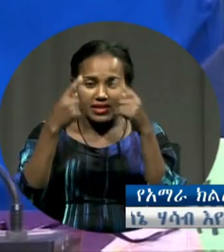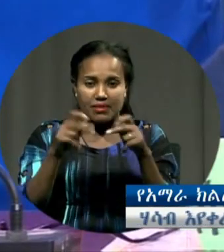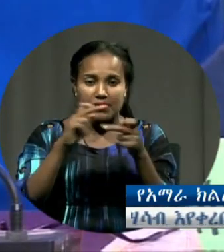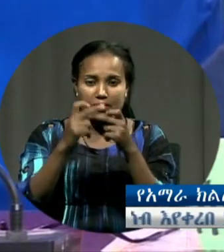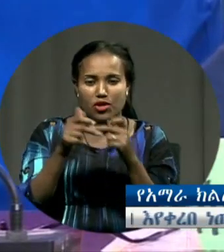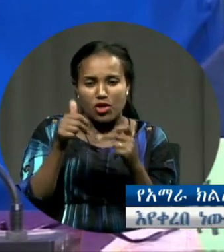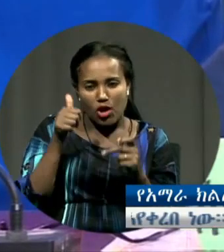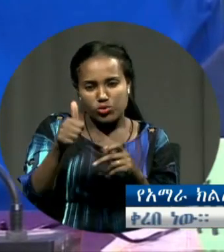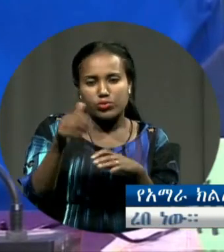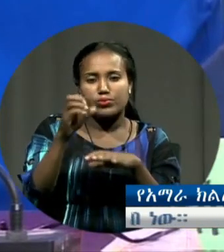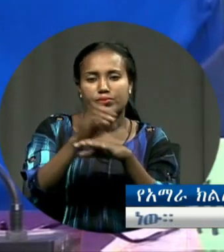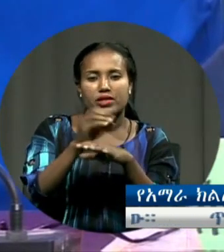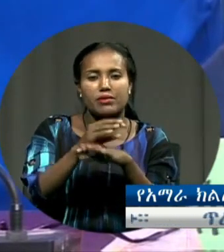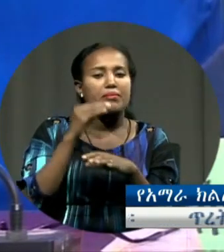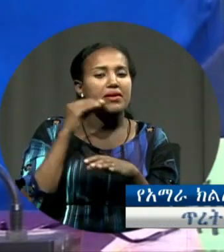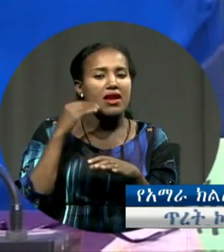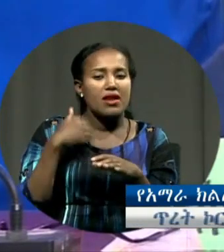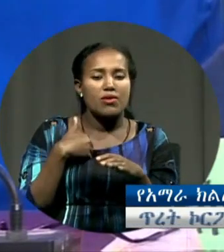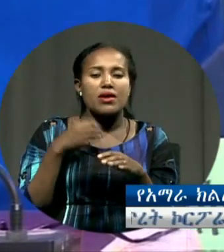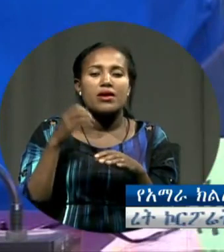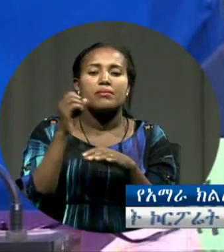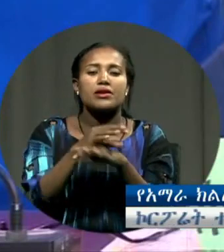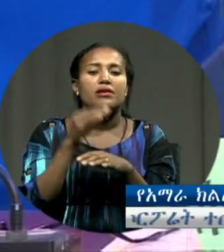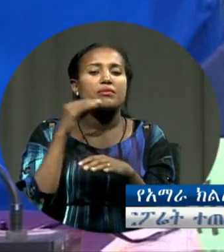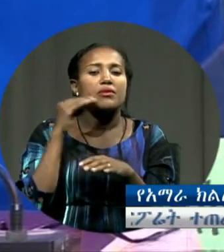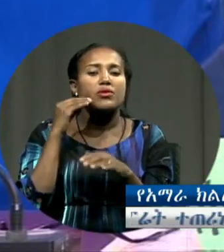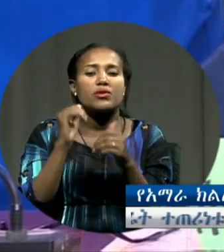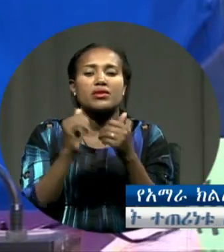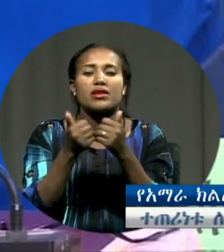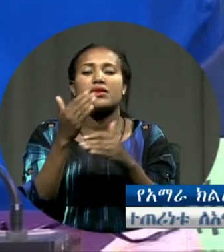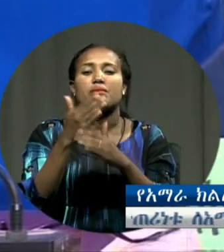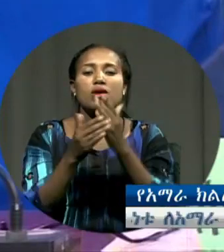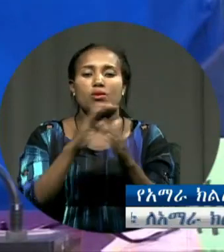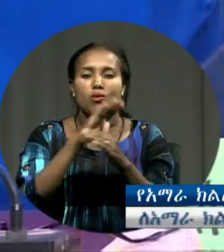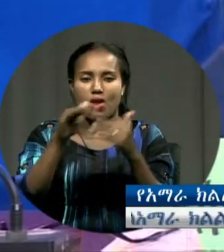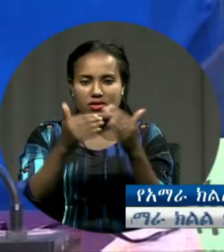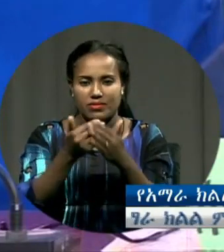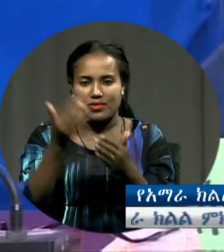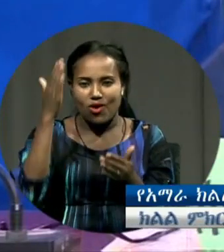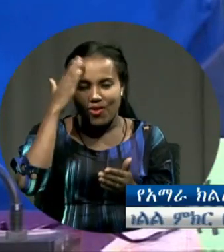አለው። ምክር ቤቱ እንዴት እንደሚዋቀር ሁላችንም እናውቀዋለን።